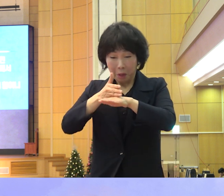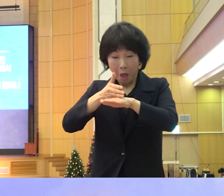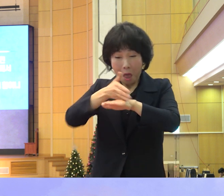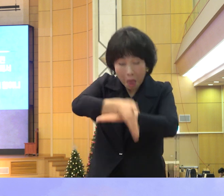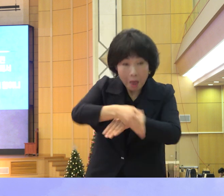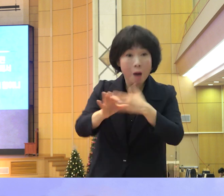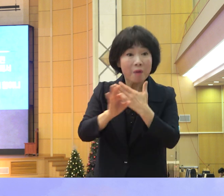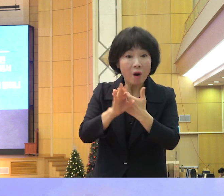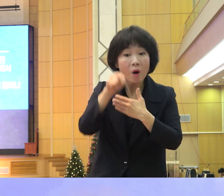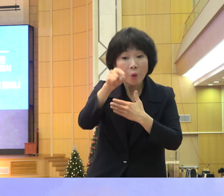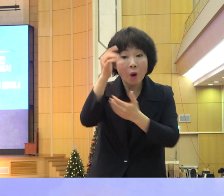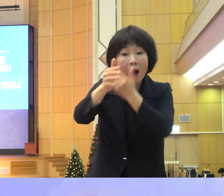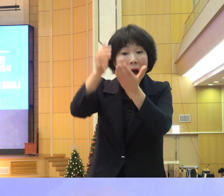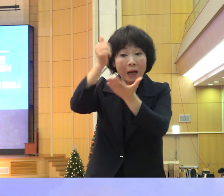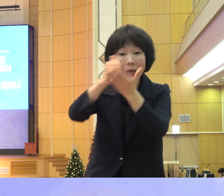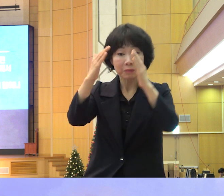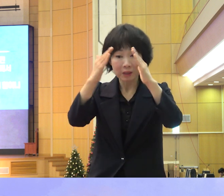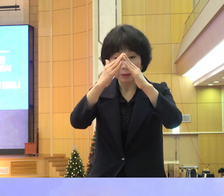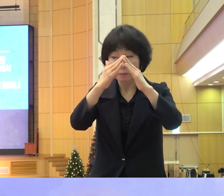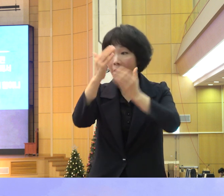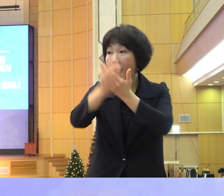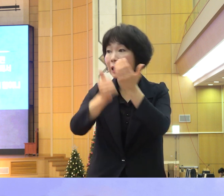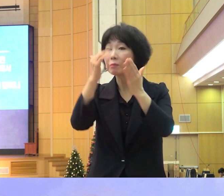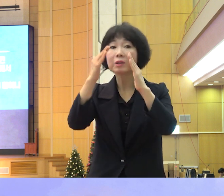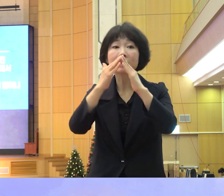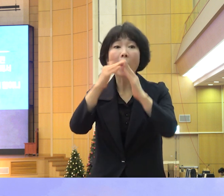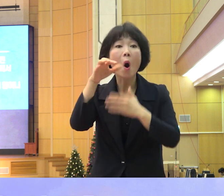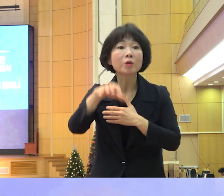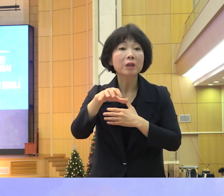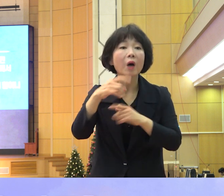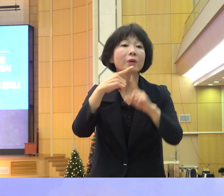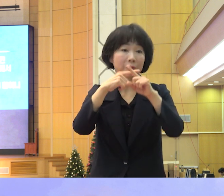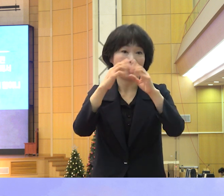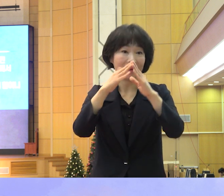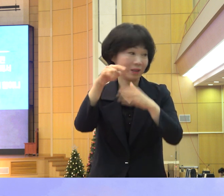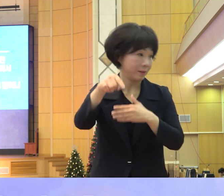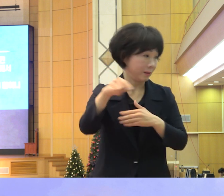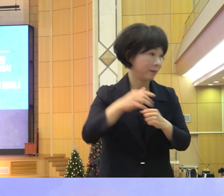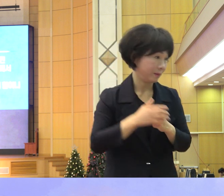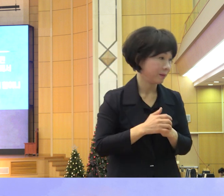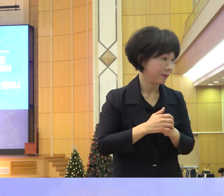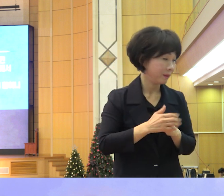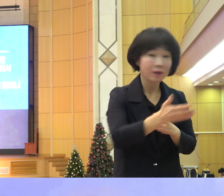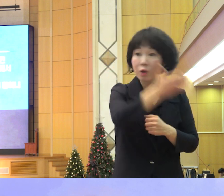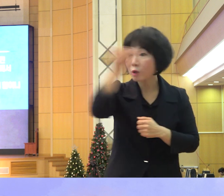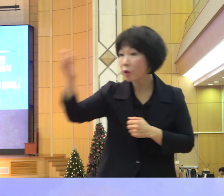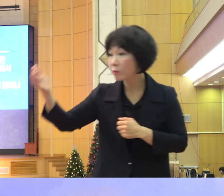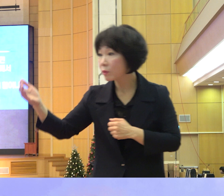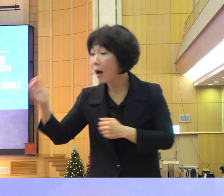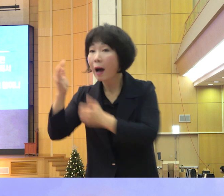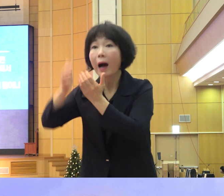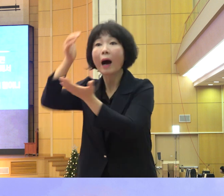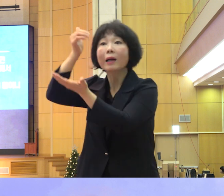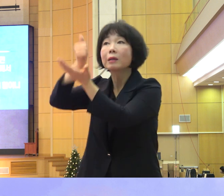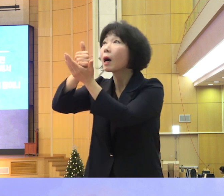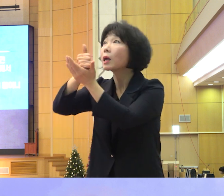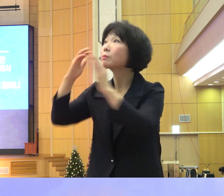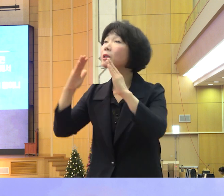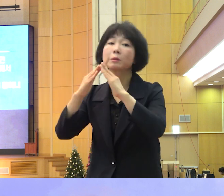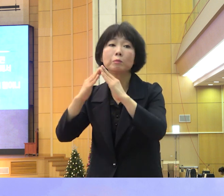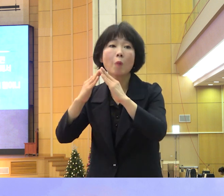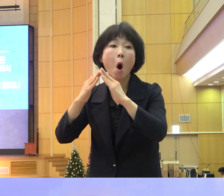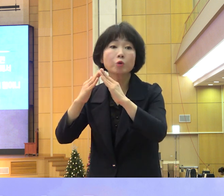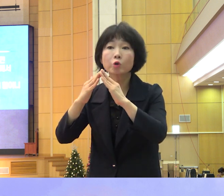하나님 집에서, 하나님 집은 교회를 말하는 거예요. 여러분 자신도 중요하지요.